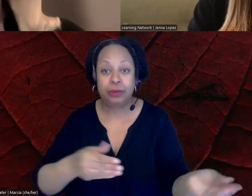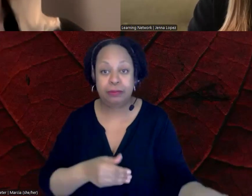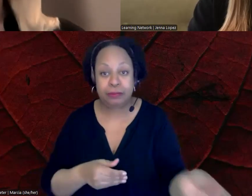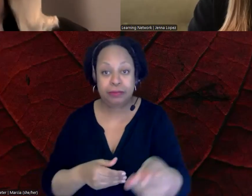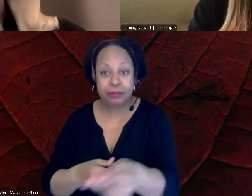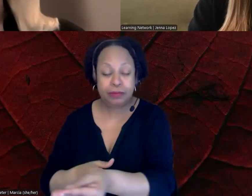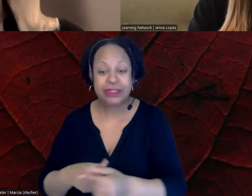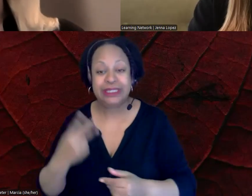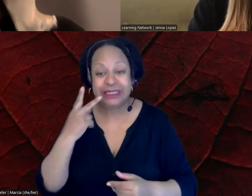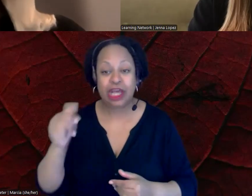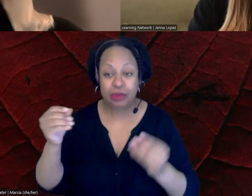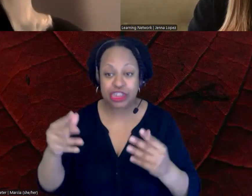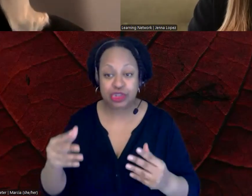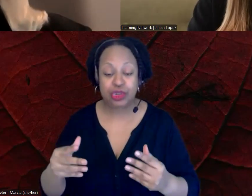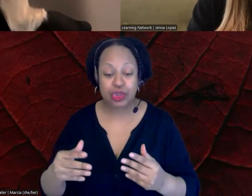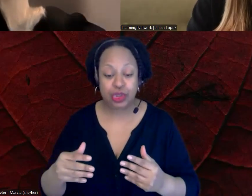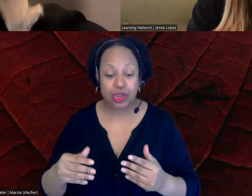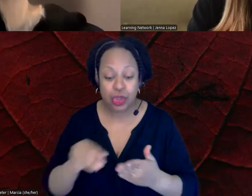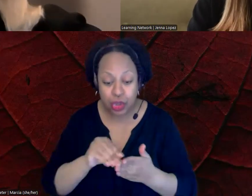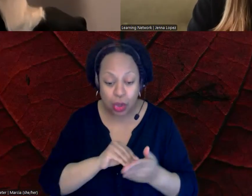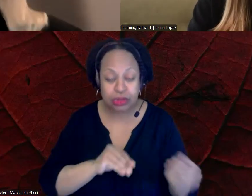jeune personne,